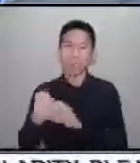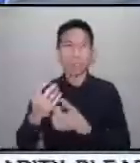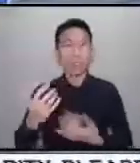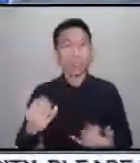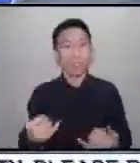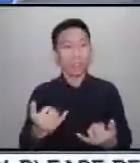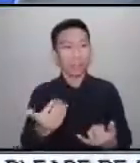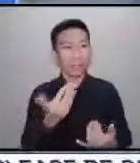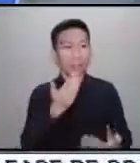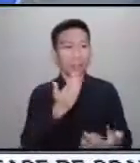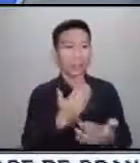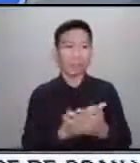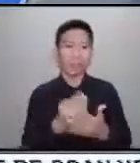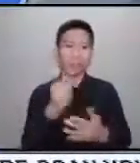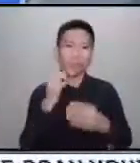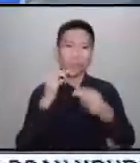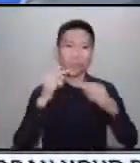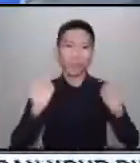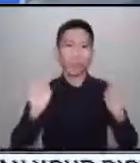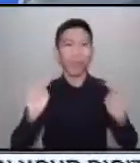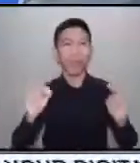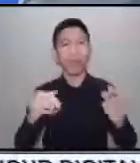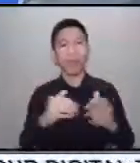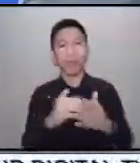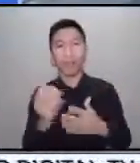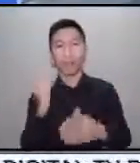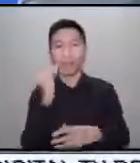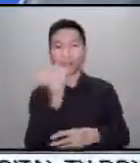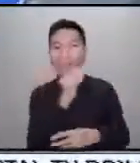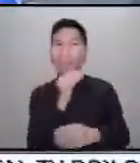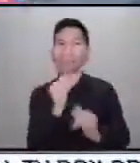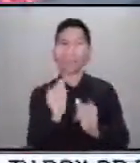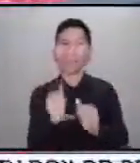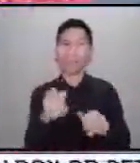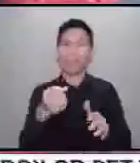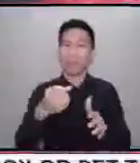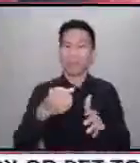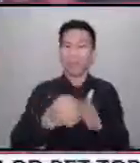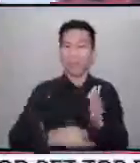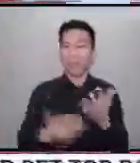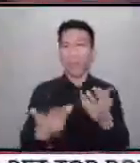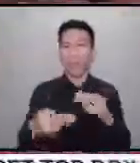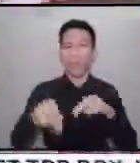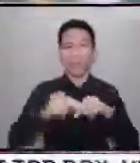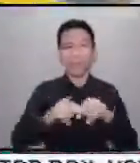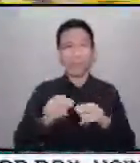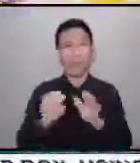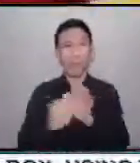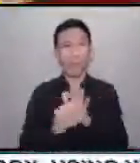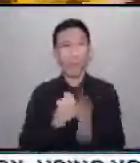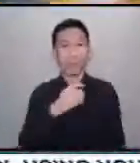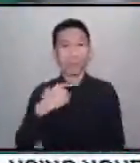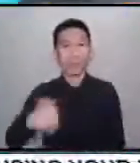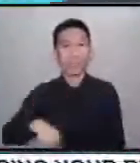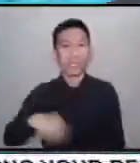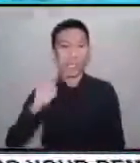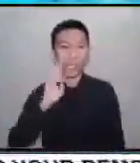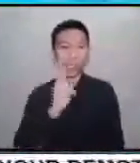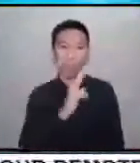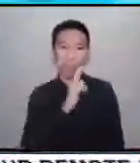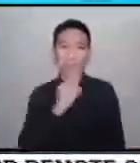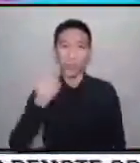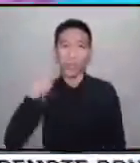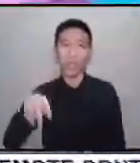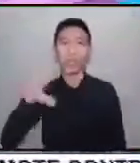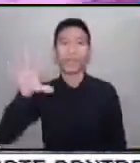ilang mga presyo ng bulaklak ay hindi pa rin tumataas hanggang sa ngayon. Tulad ng China Rose. Ang China Rose, yan ay 2,500